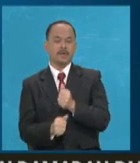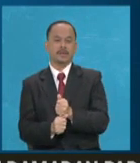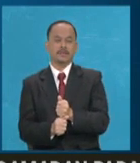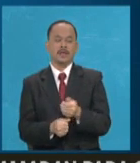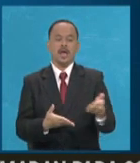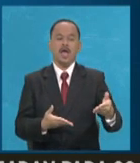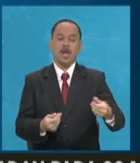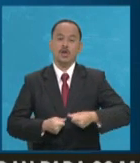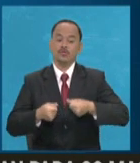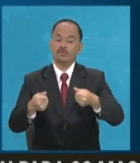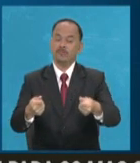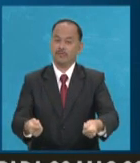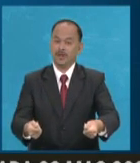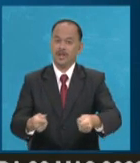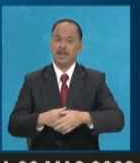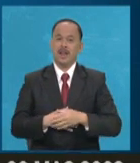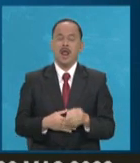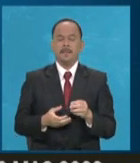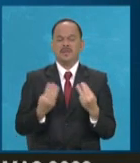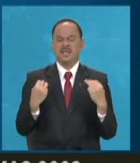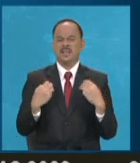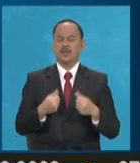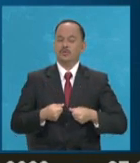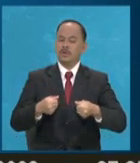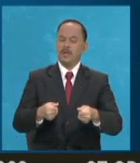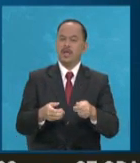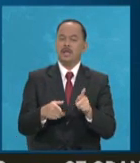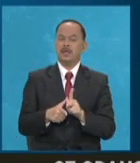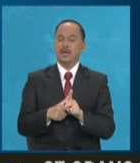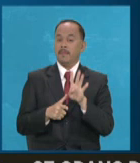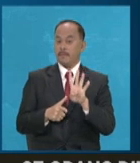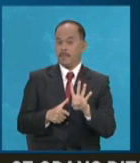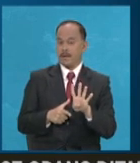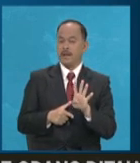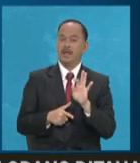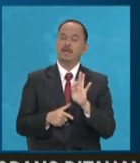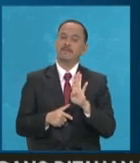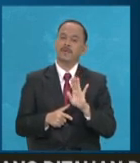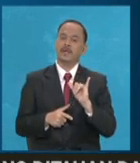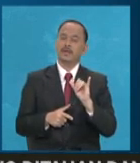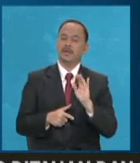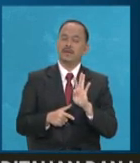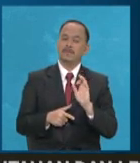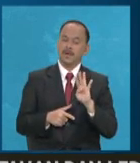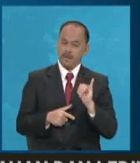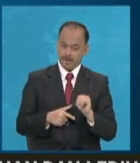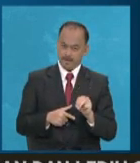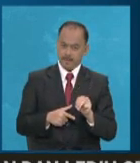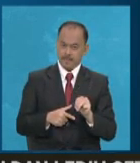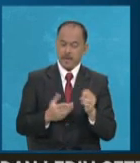anugerah yang disampaikan semasa majelis penggunaan sijil ke-4 IBF di Kuala Lumpur itu